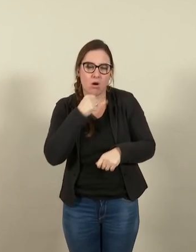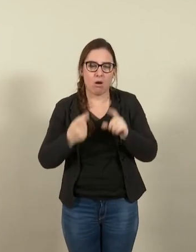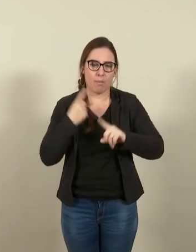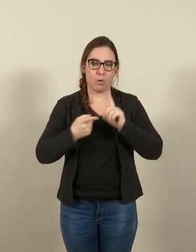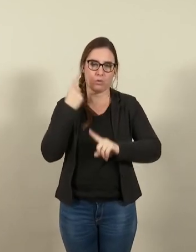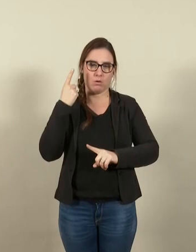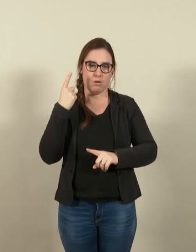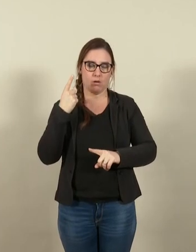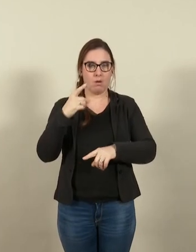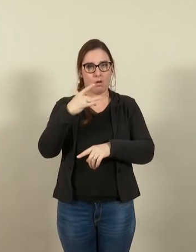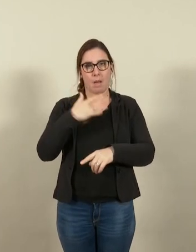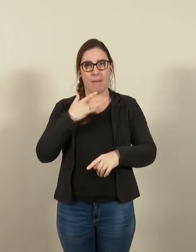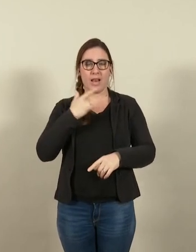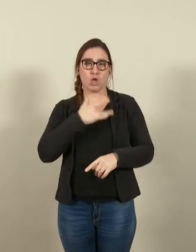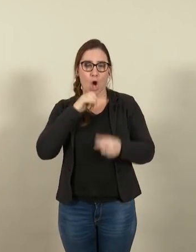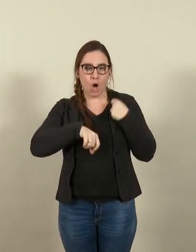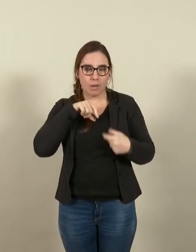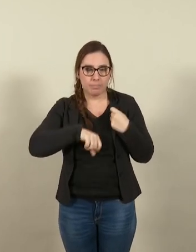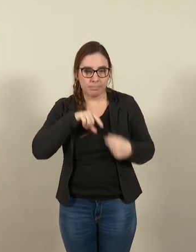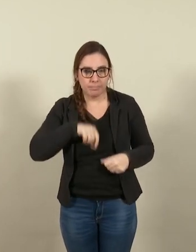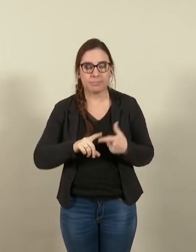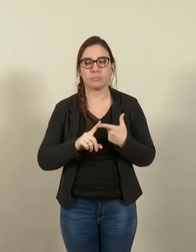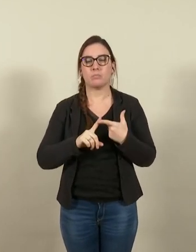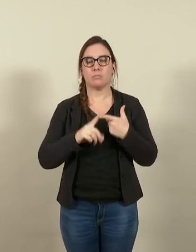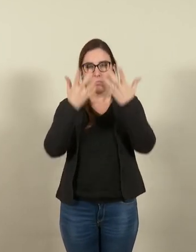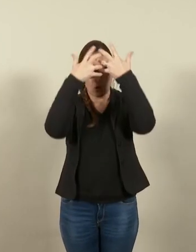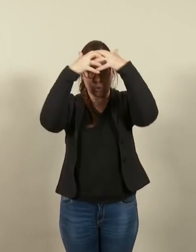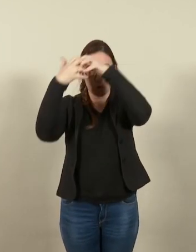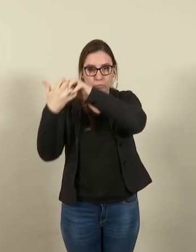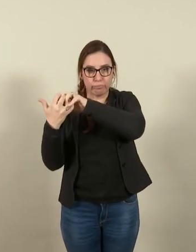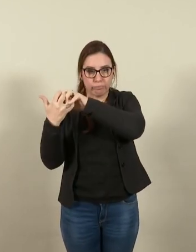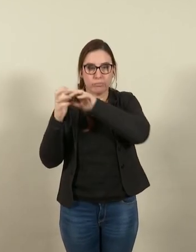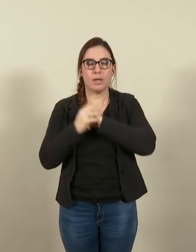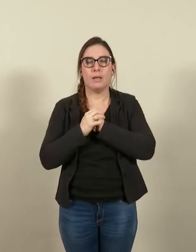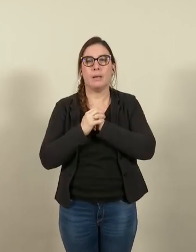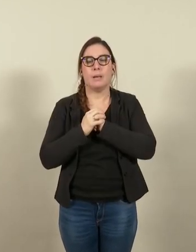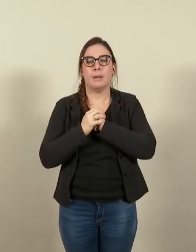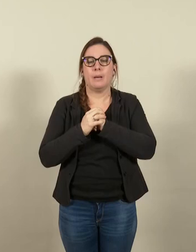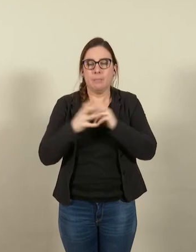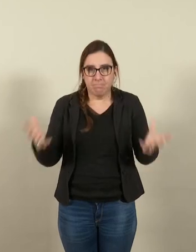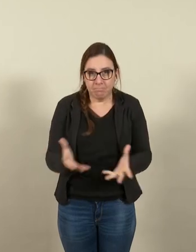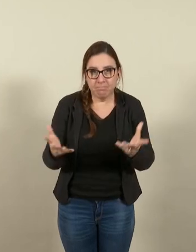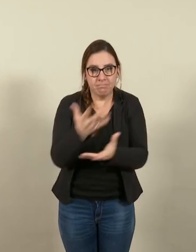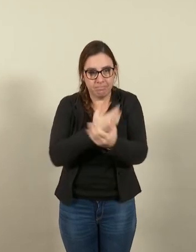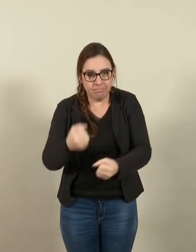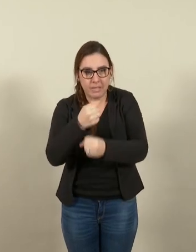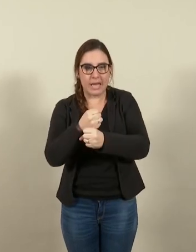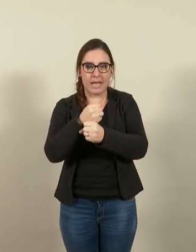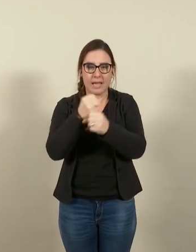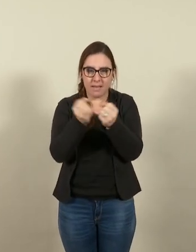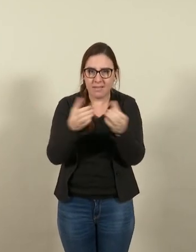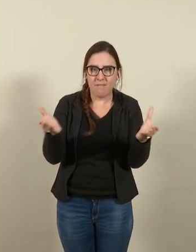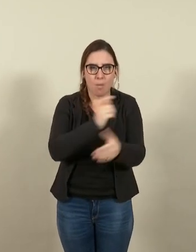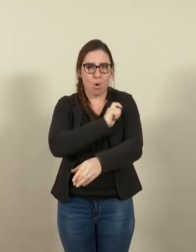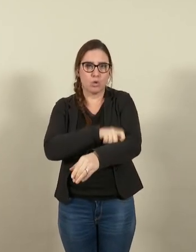tout ce qui est maladie cardio cardiovasculaire neurodégénérative incitation à la création et au développement du